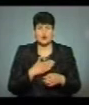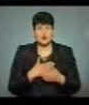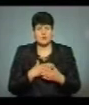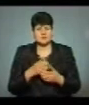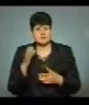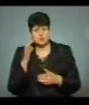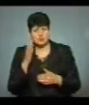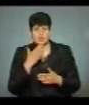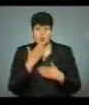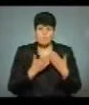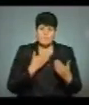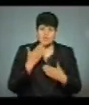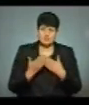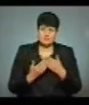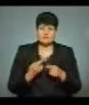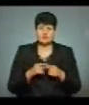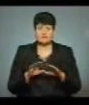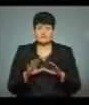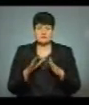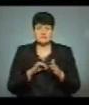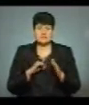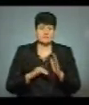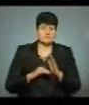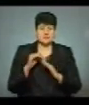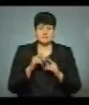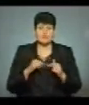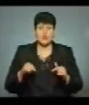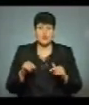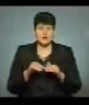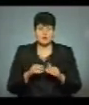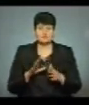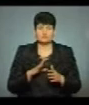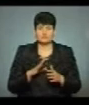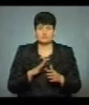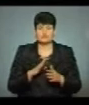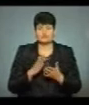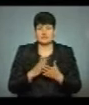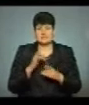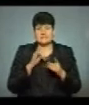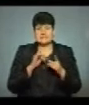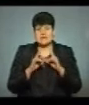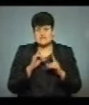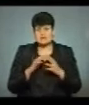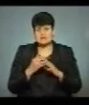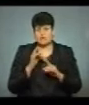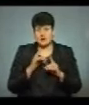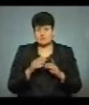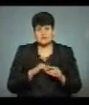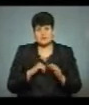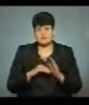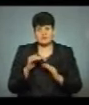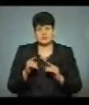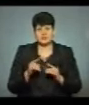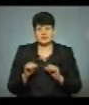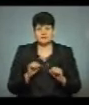чи опитування, тому що в кінцевому випадку найвищим органом народовладдя на території сільської ради, звичайно ж, є сесія сільської ради і найвищий орган. І